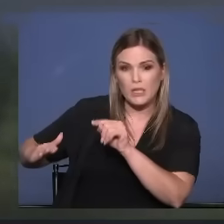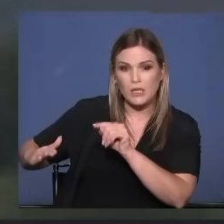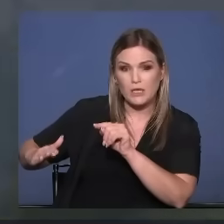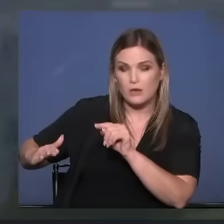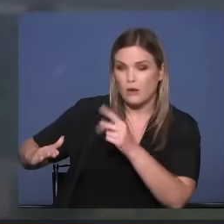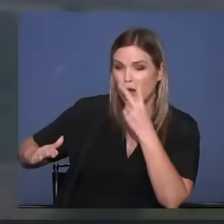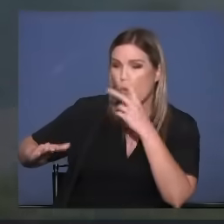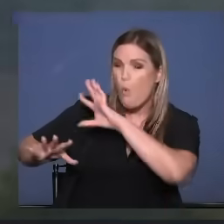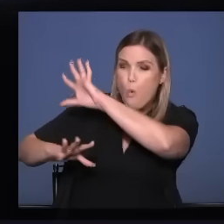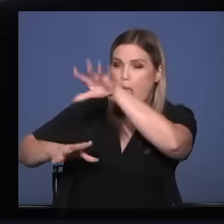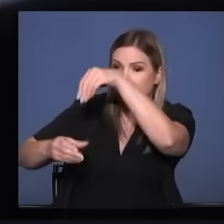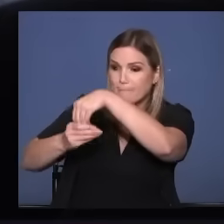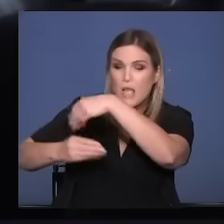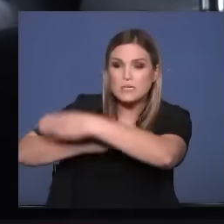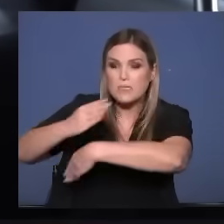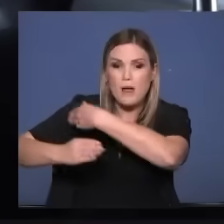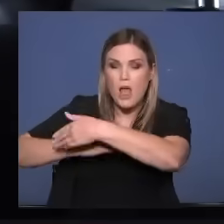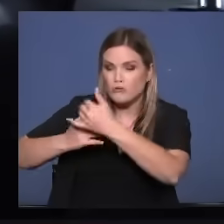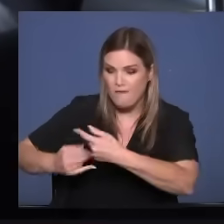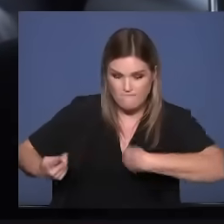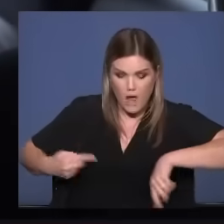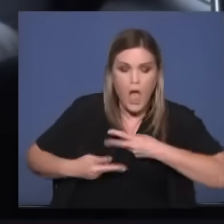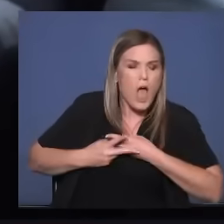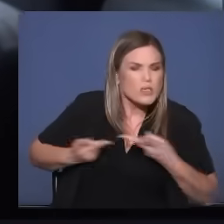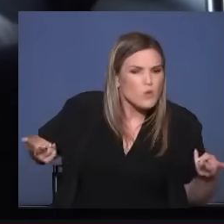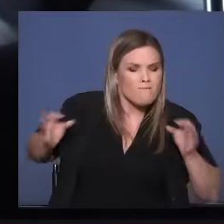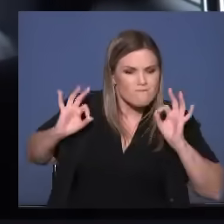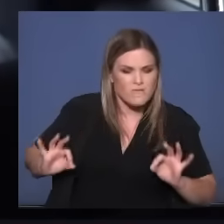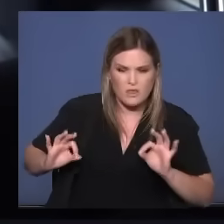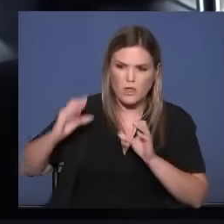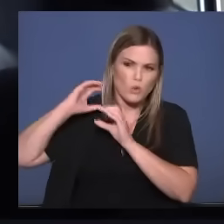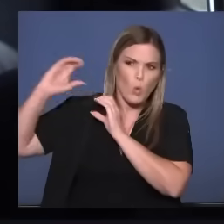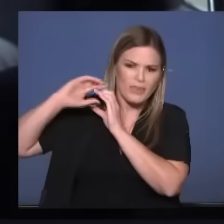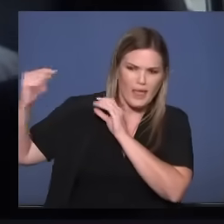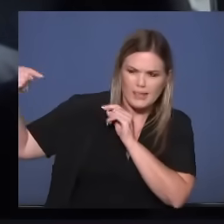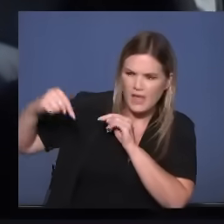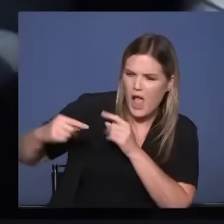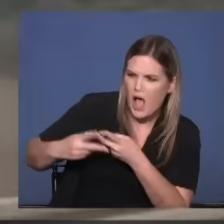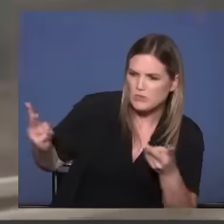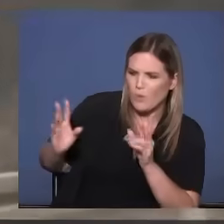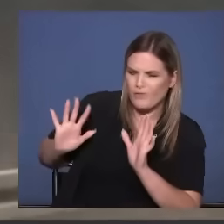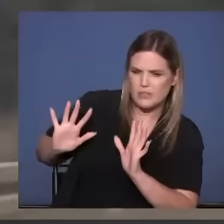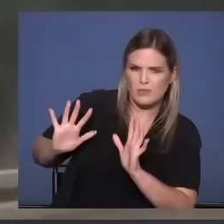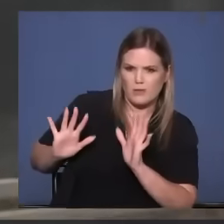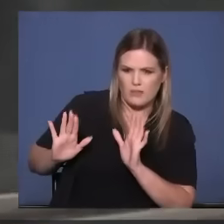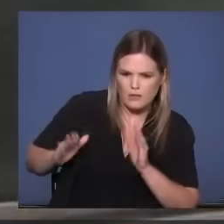חיזבלה ואנחנו עכשיו חשופים לחלוטין לארי טילי נט נעבור את זה כמה שיותר